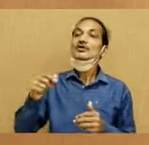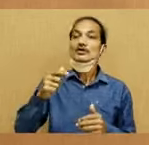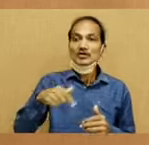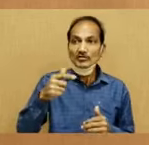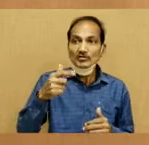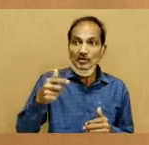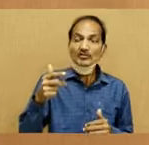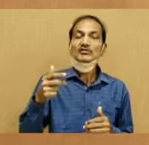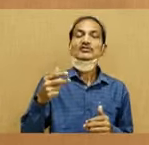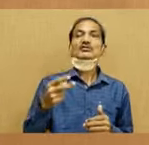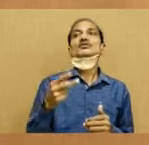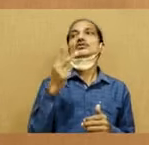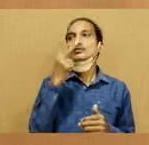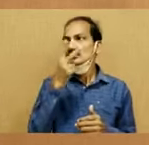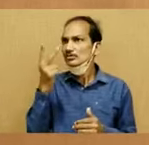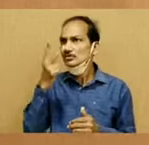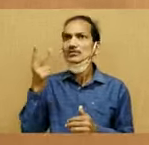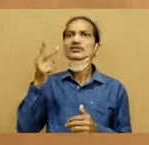ନିରୀକ୍ଷଣ କରିବେ।